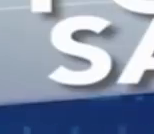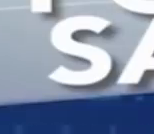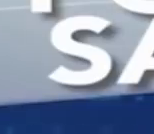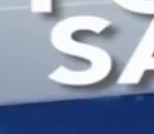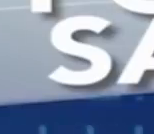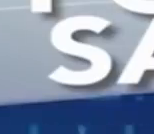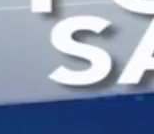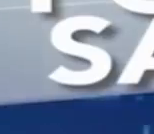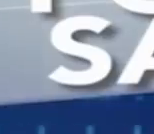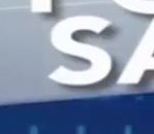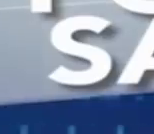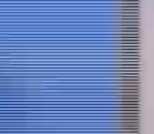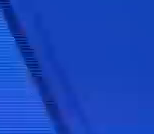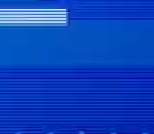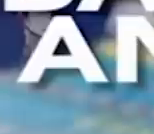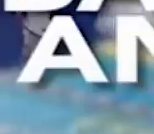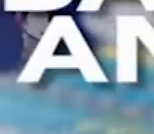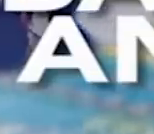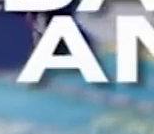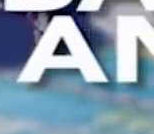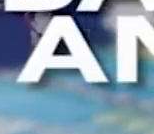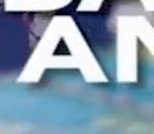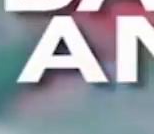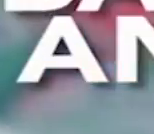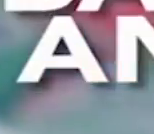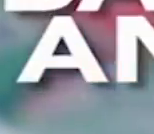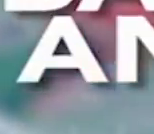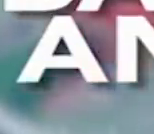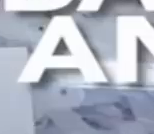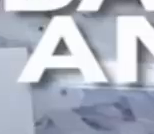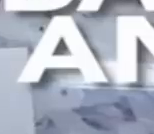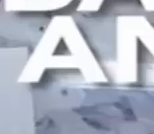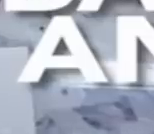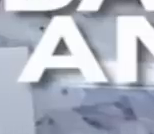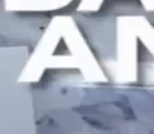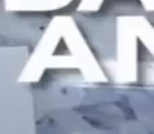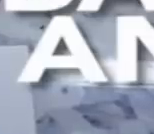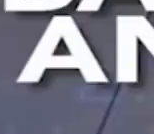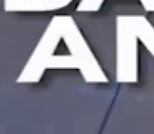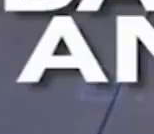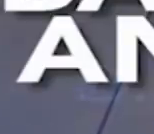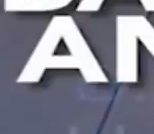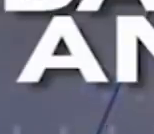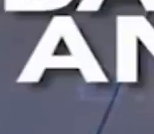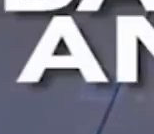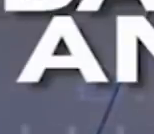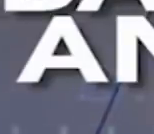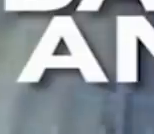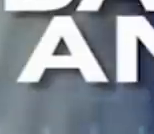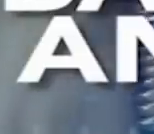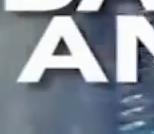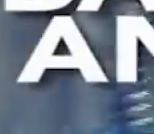pa kung anong variant ang tumama sa kanya. Ilang pang media noche gaya ng hamon at queso de bola, bakit kaunti ang supply sa ilang